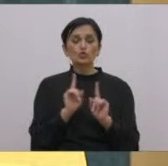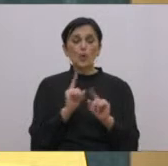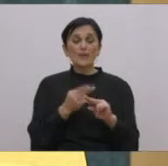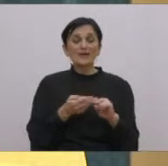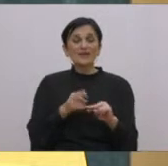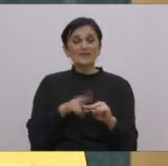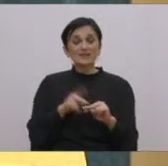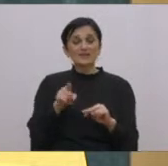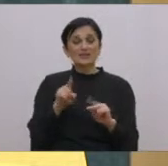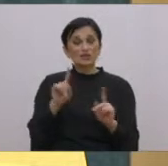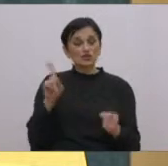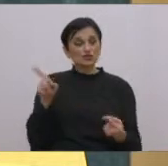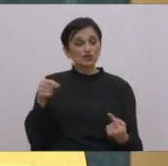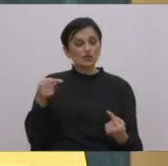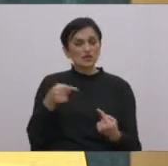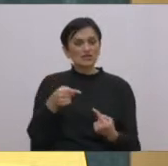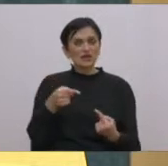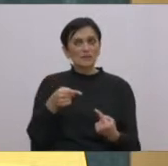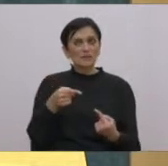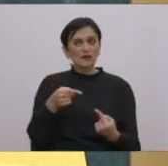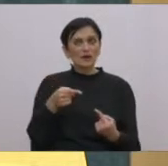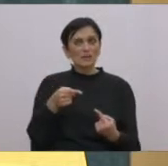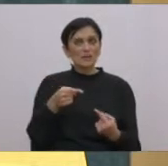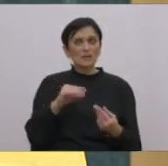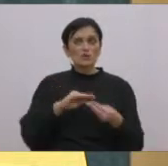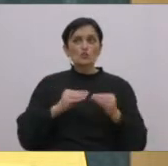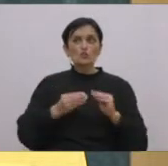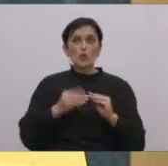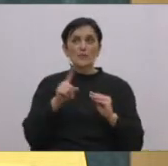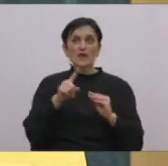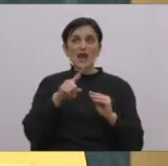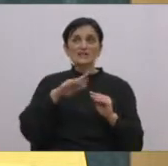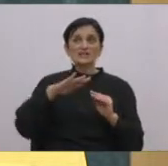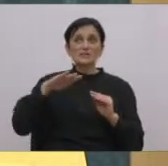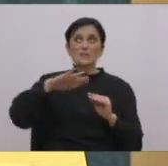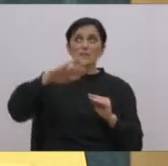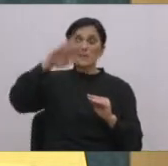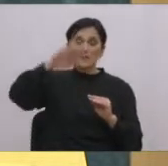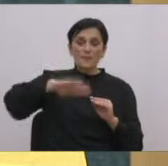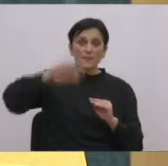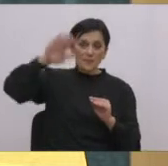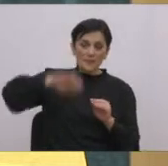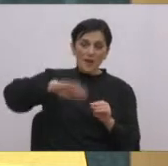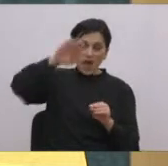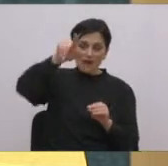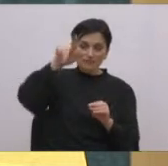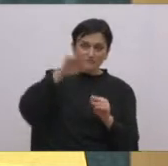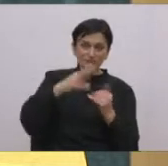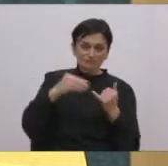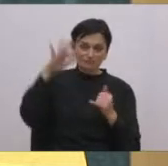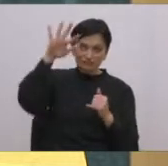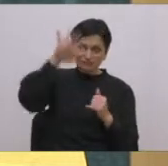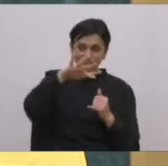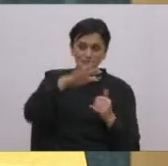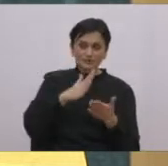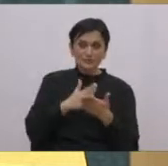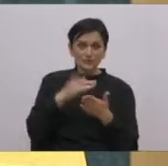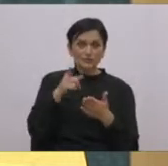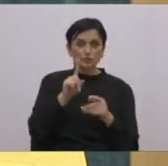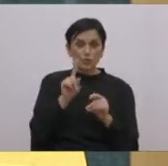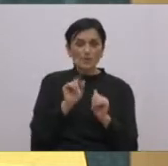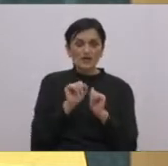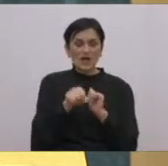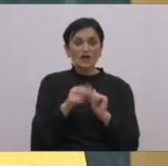ის შესაბამისი გამოწვევები, რაც ფერდებთან მიმართებაში არის, იქნას გადაჭრილი